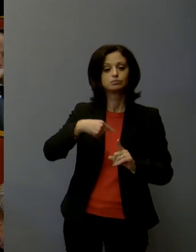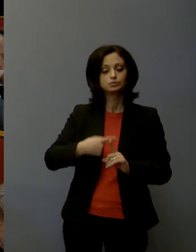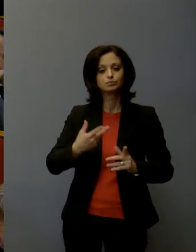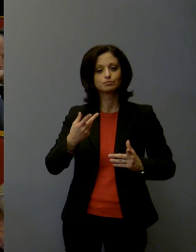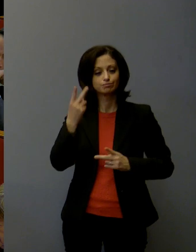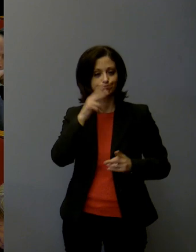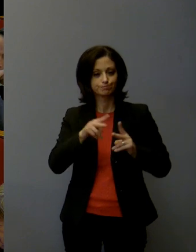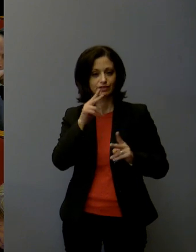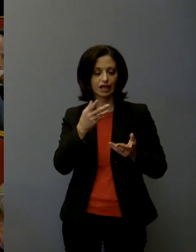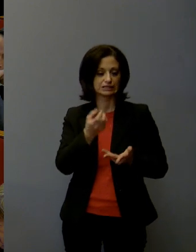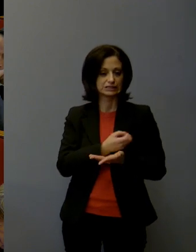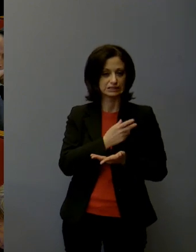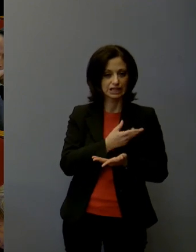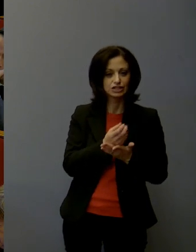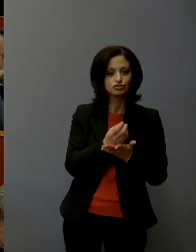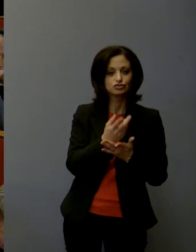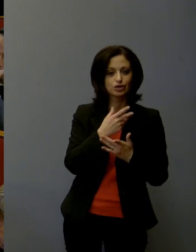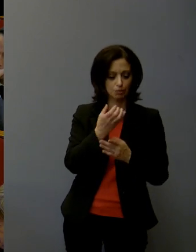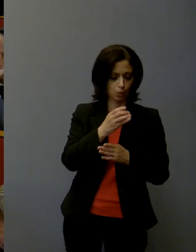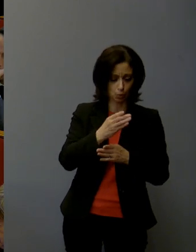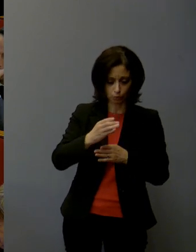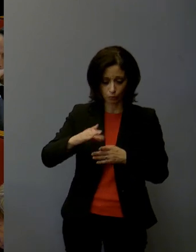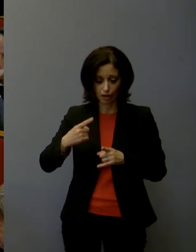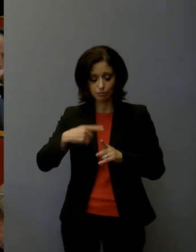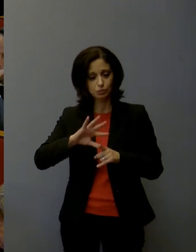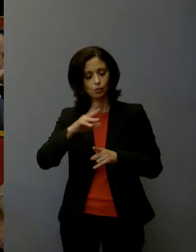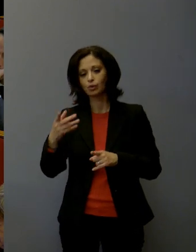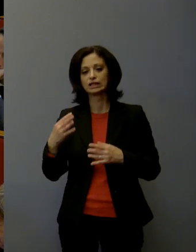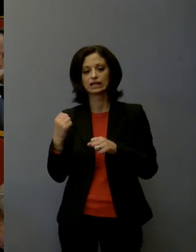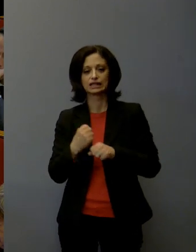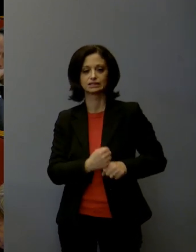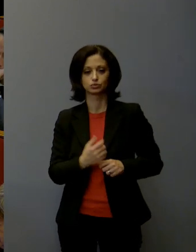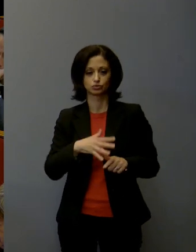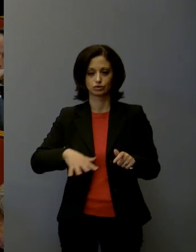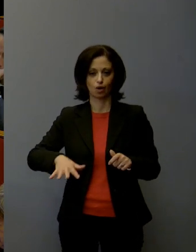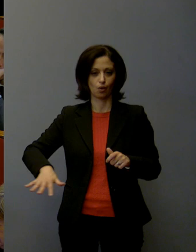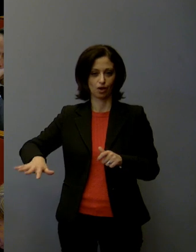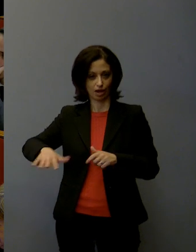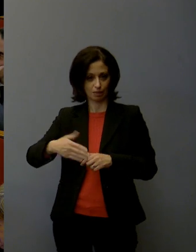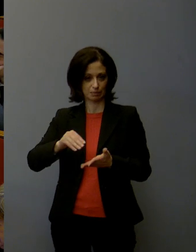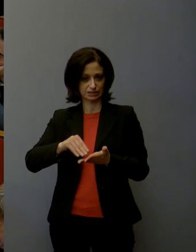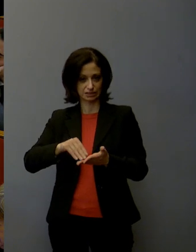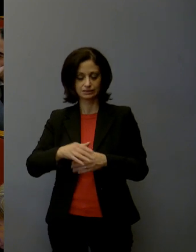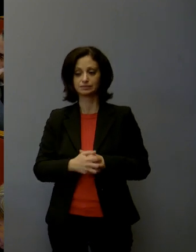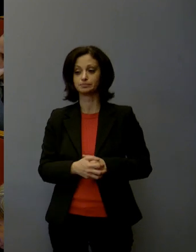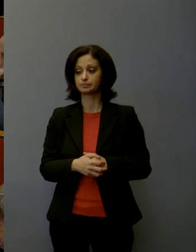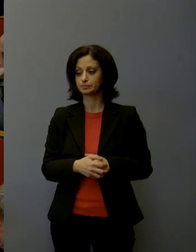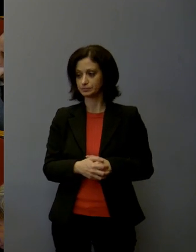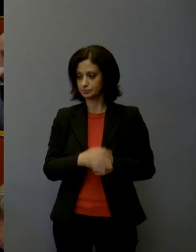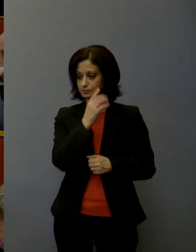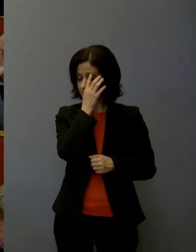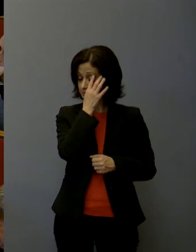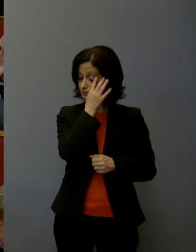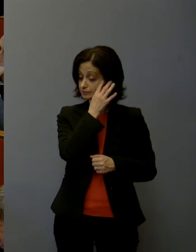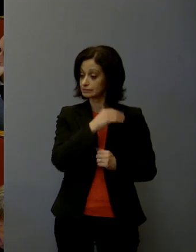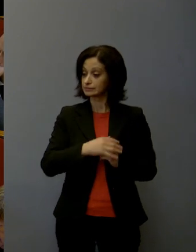Sinergie non solo tra i soggetti culturali Fra loro ma anche con le altre istituzioni locali Beh intanto è chiaro che